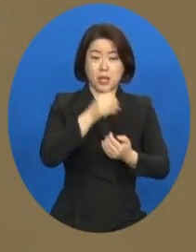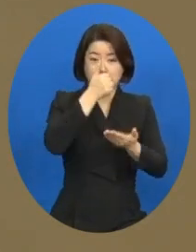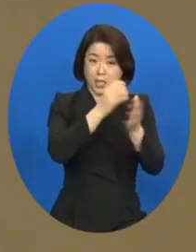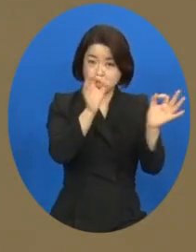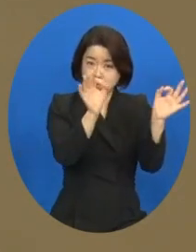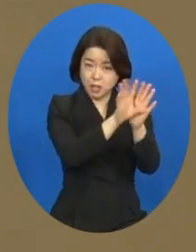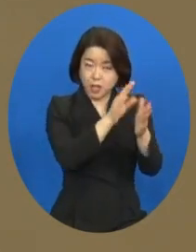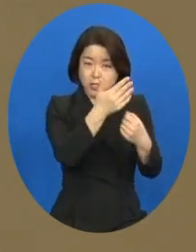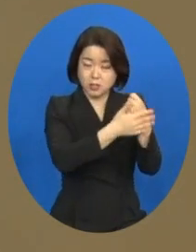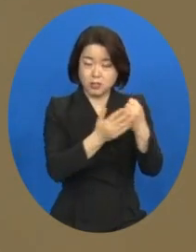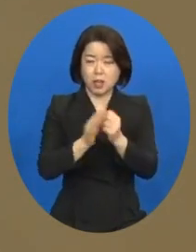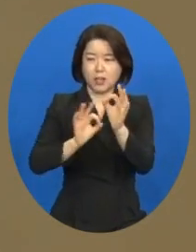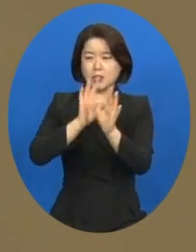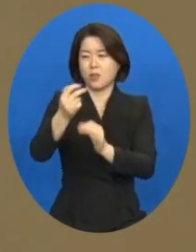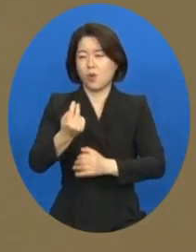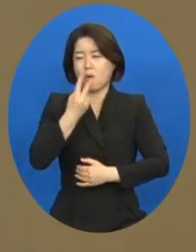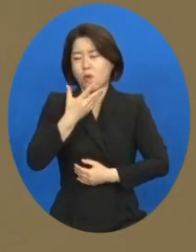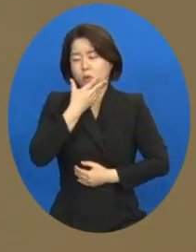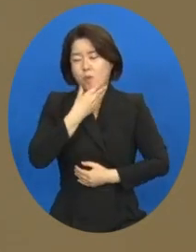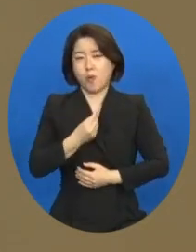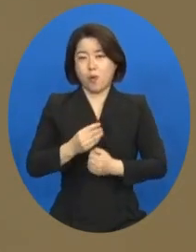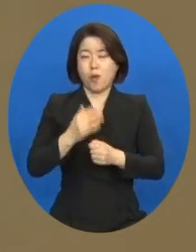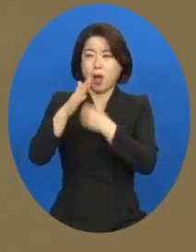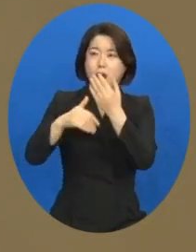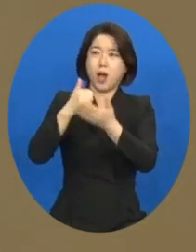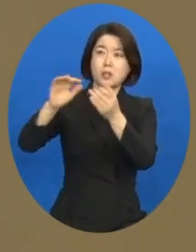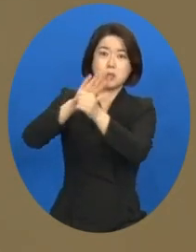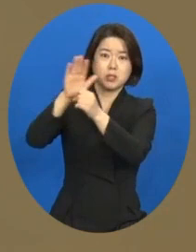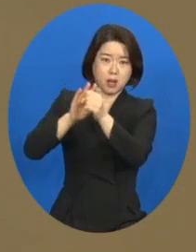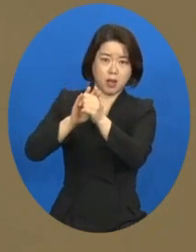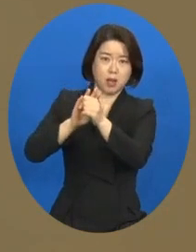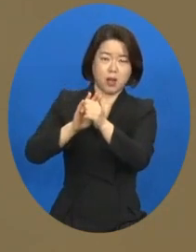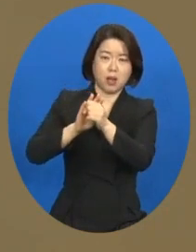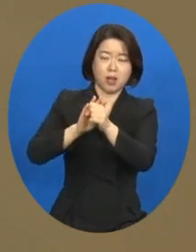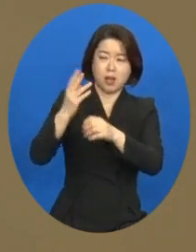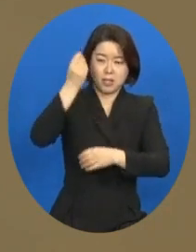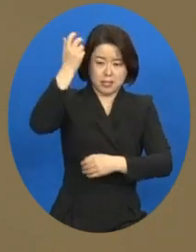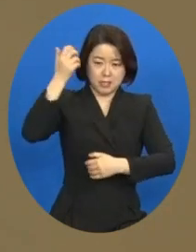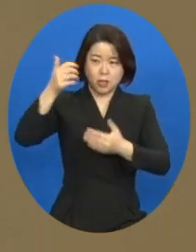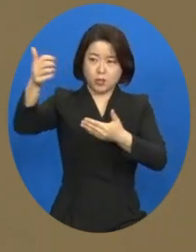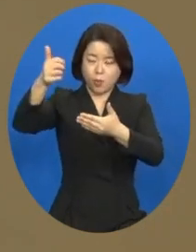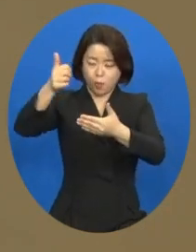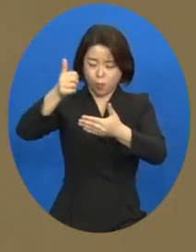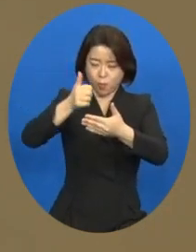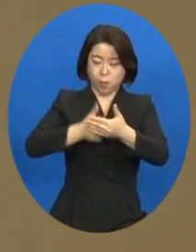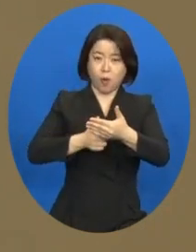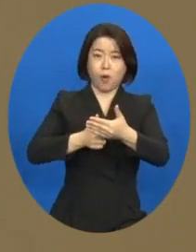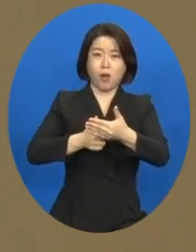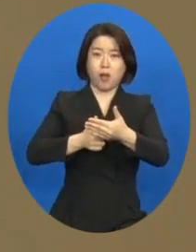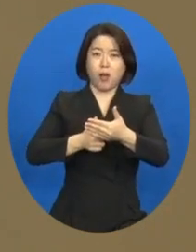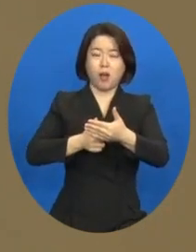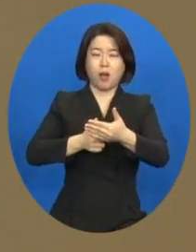은혜, 영생의 축복, 하나님의 사랑, 성령이 내 안에 거하시는 것.